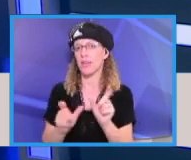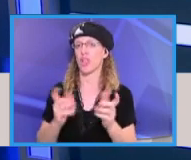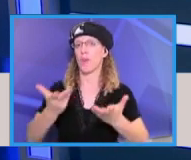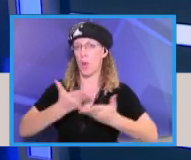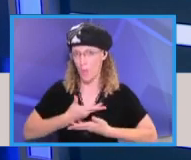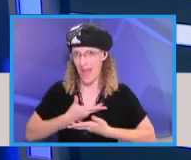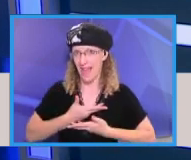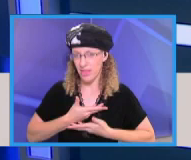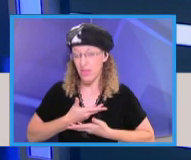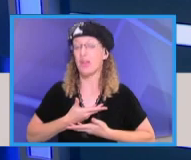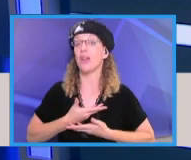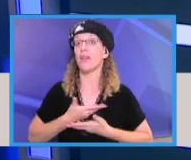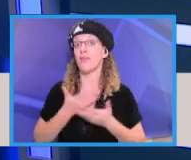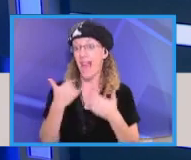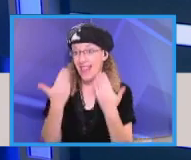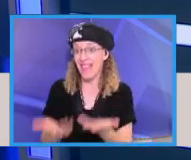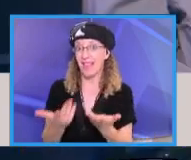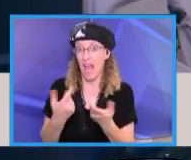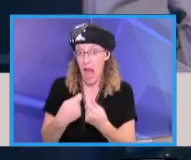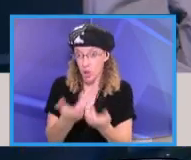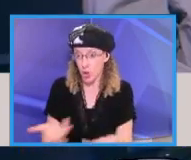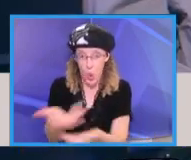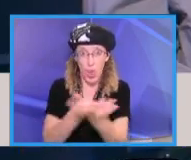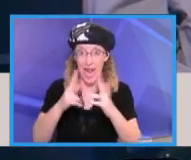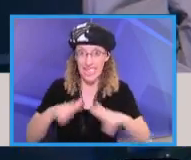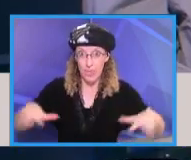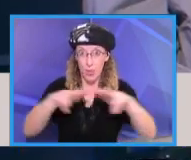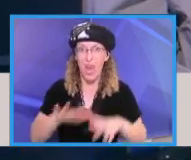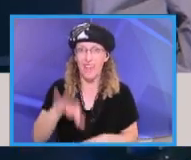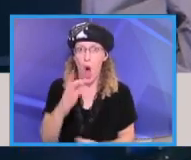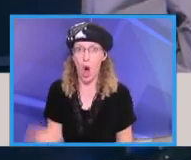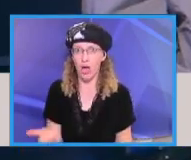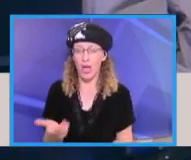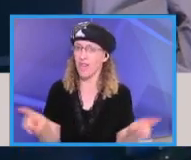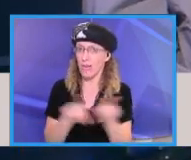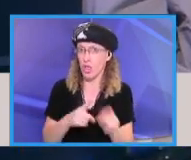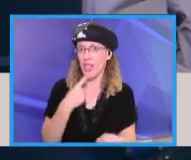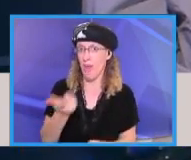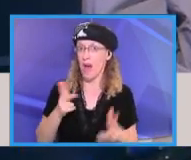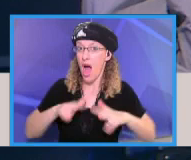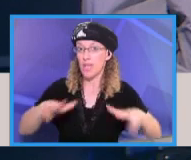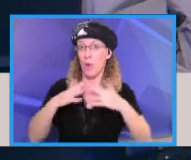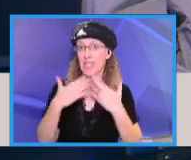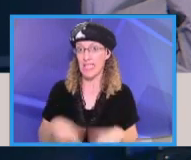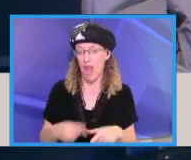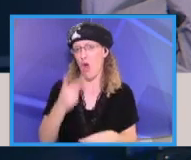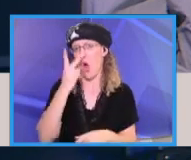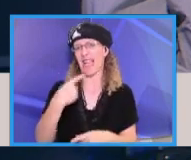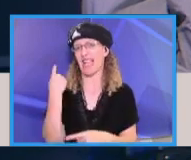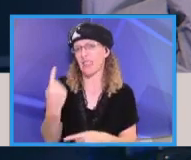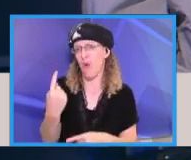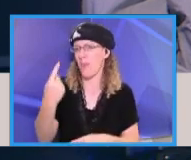שמקובלת ולתת לשוק ולציבור לבחור. וכפי שנאמר פה, הציבור בישראל רואה את עצמו